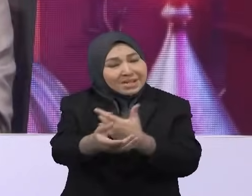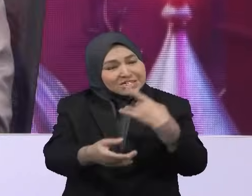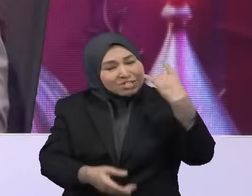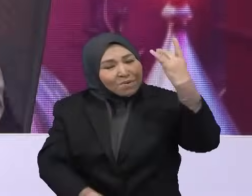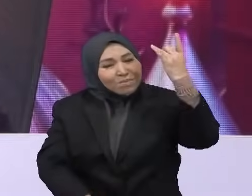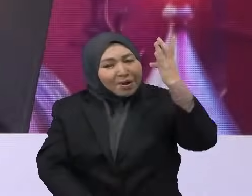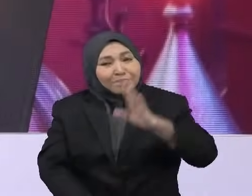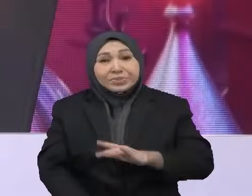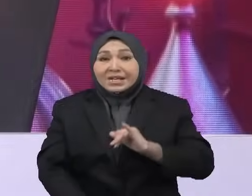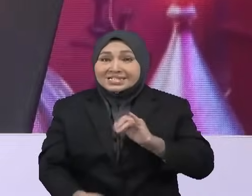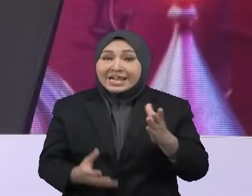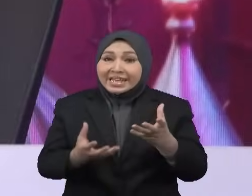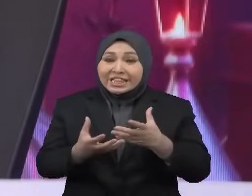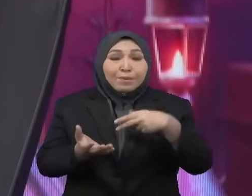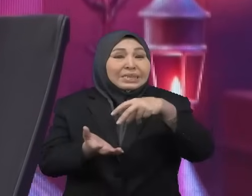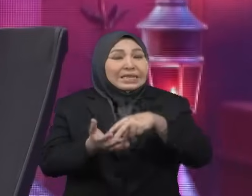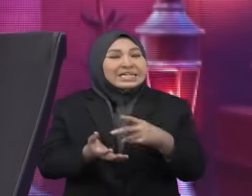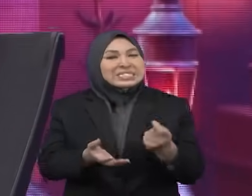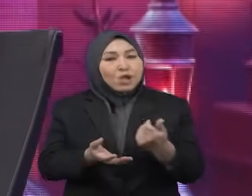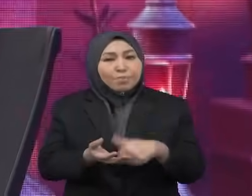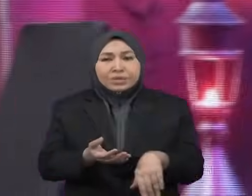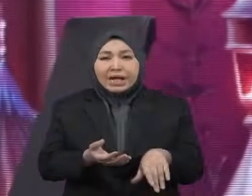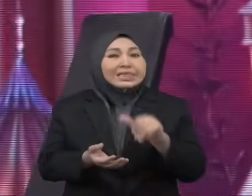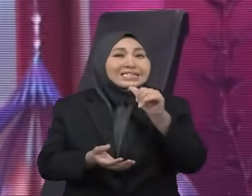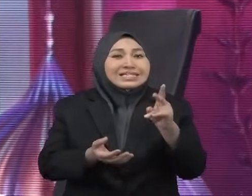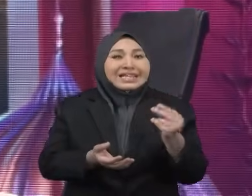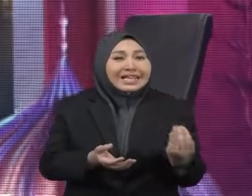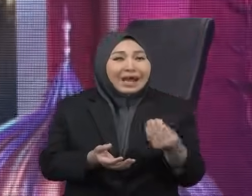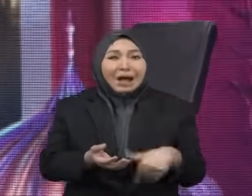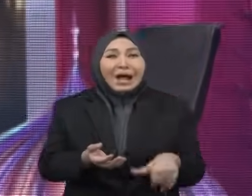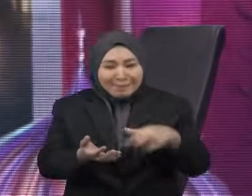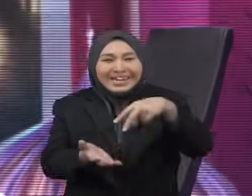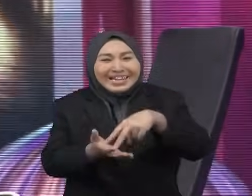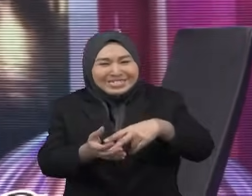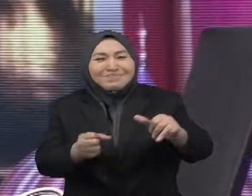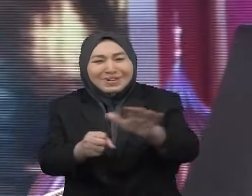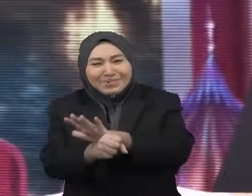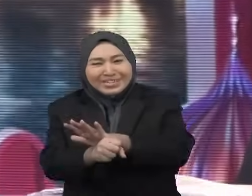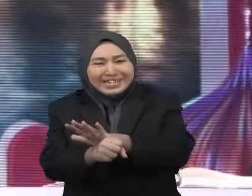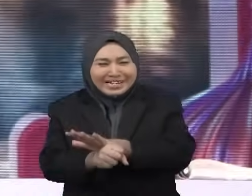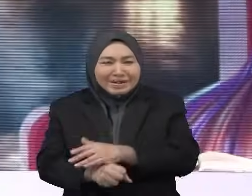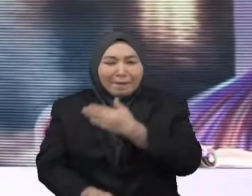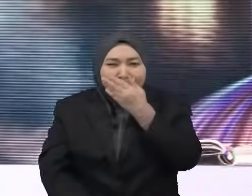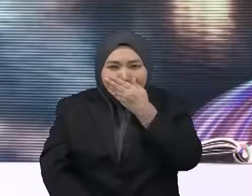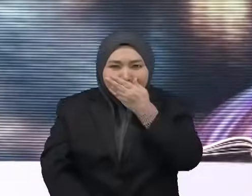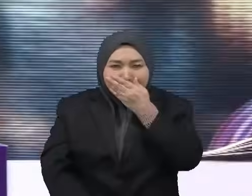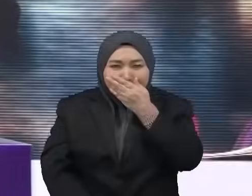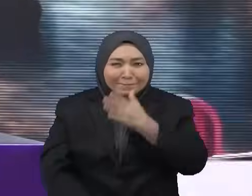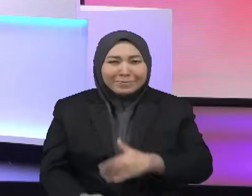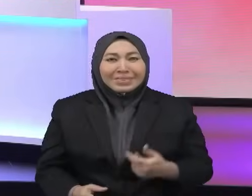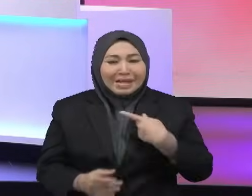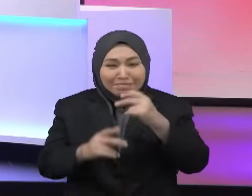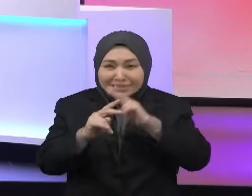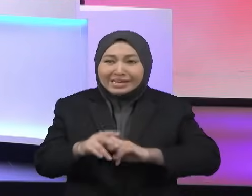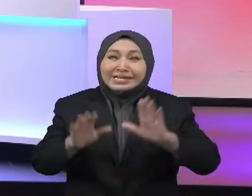Baik, saya nak berdiri sedikit. Tidak sedikit lah, berdiri sepenuhnya lah. Itu dia. Tengok kita punya skrin kita